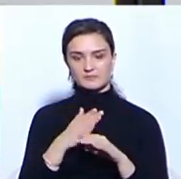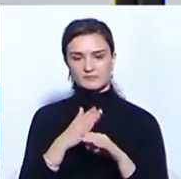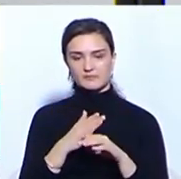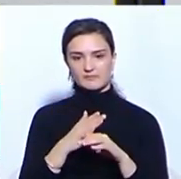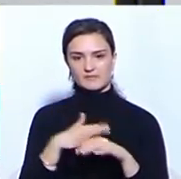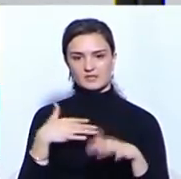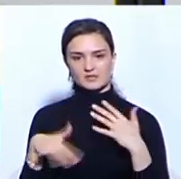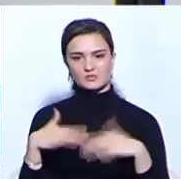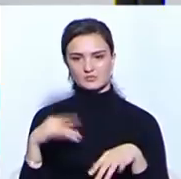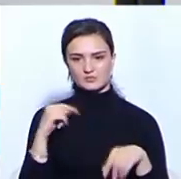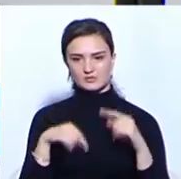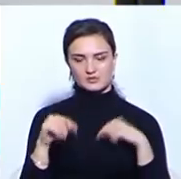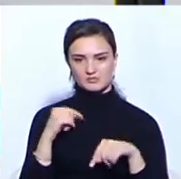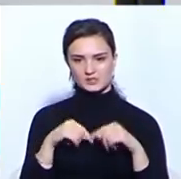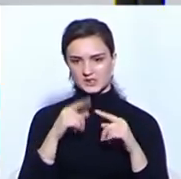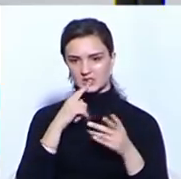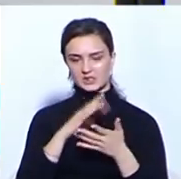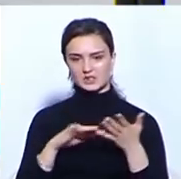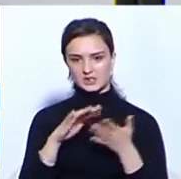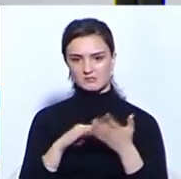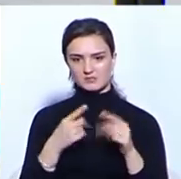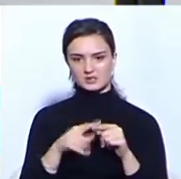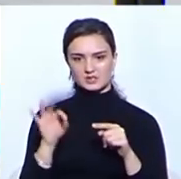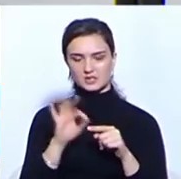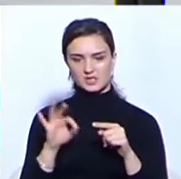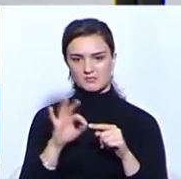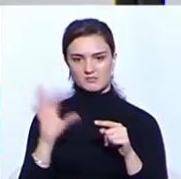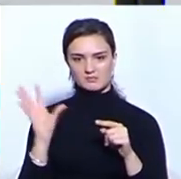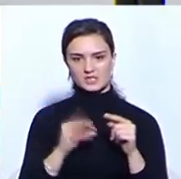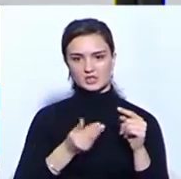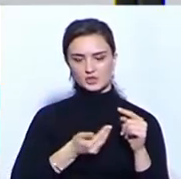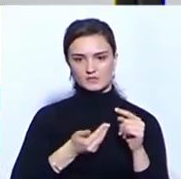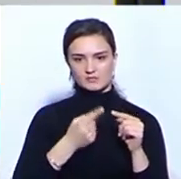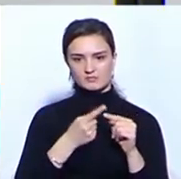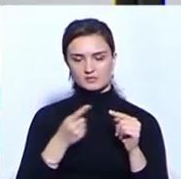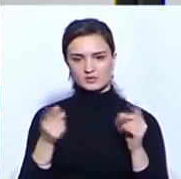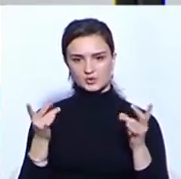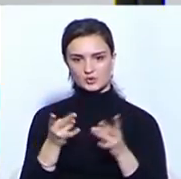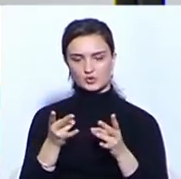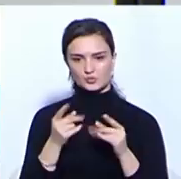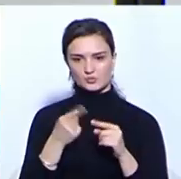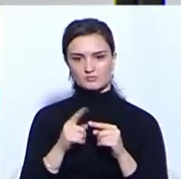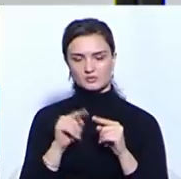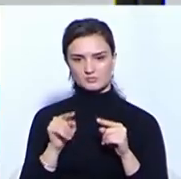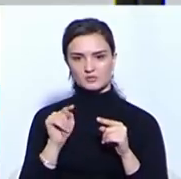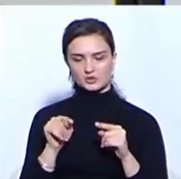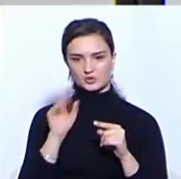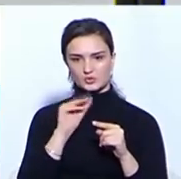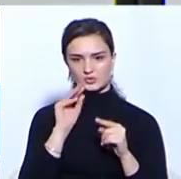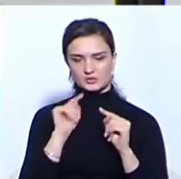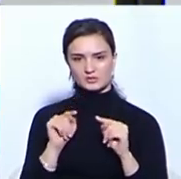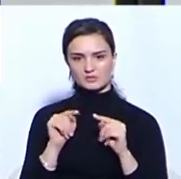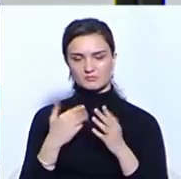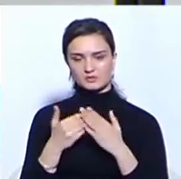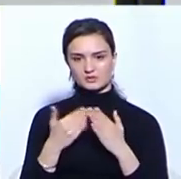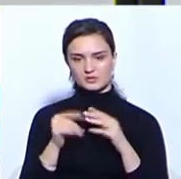ქალების დასუსტებას, სისხლდენების გამო, მთელი ცხოვრების წესი საჭირო არის, რომ მოარგო ამას, მაშინ როდესაც